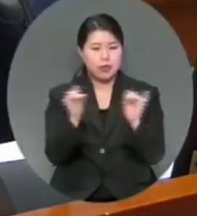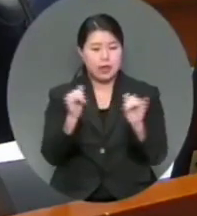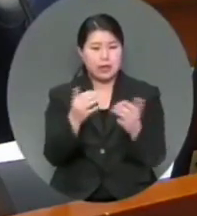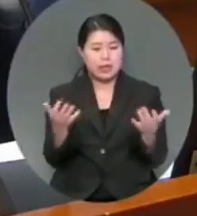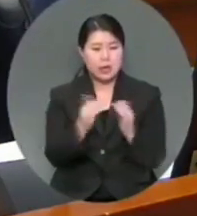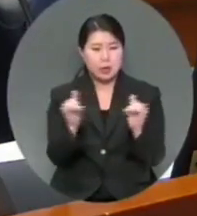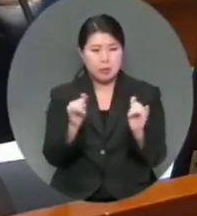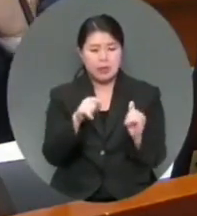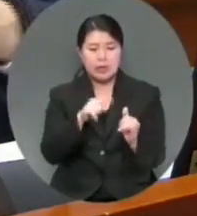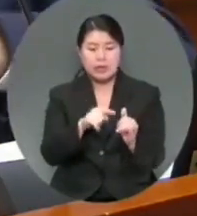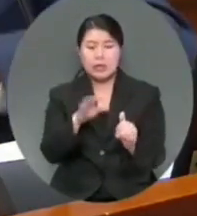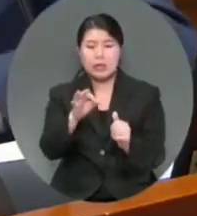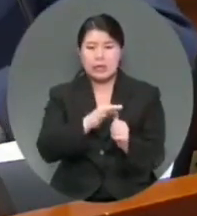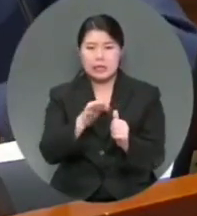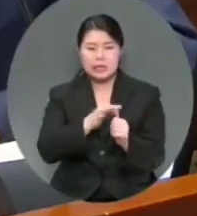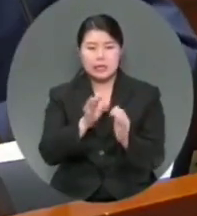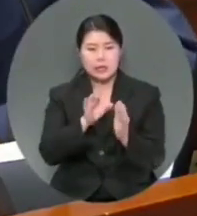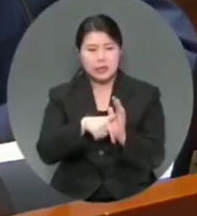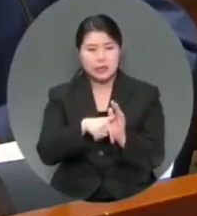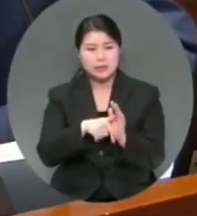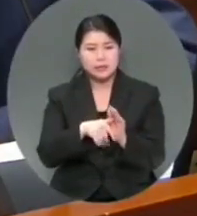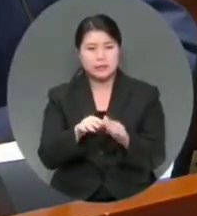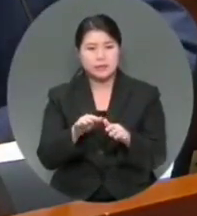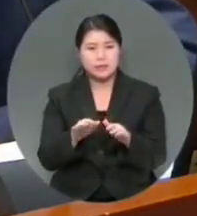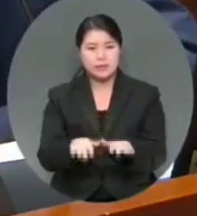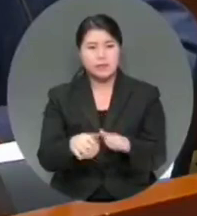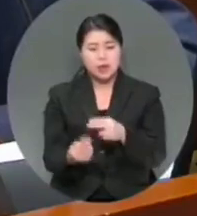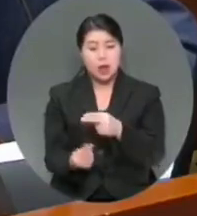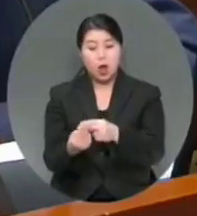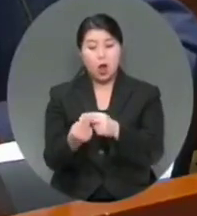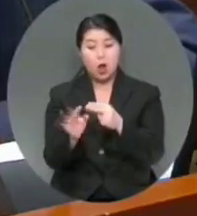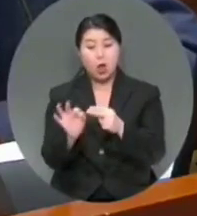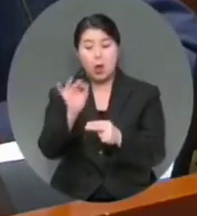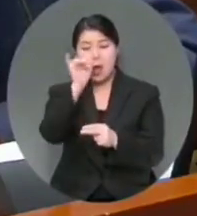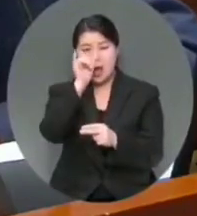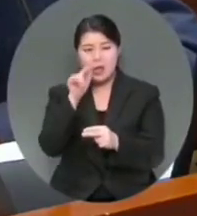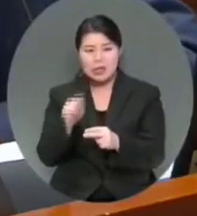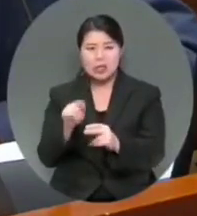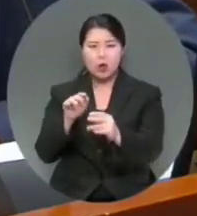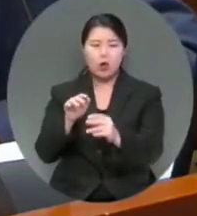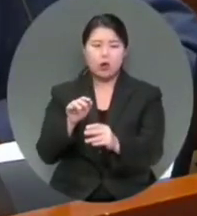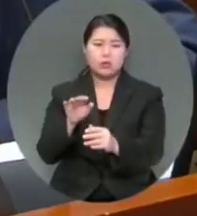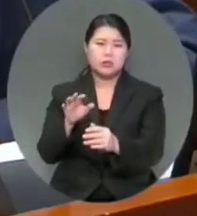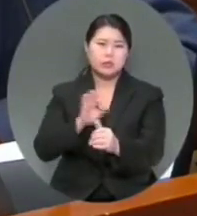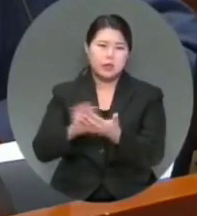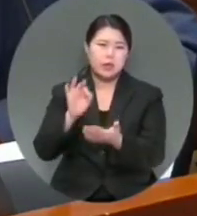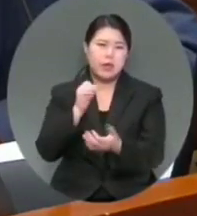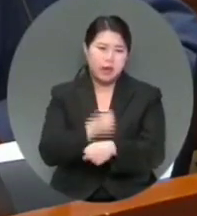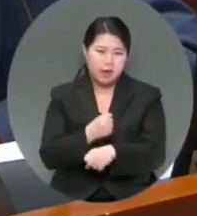경우에는 출연년의 경우에는 출연년이 적립해놓은 돈이 있으니 그 돈을 털어서 써라.